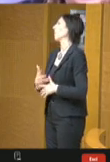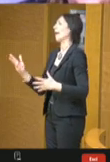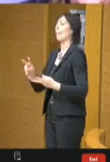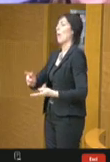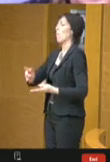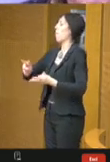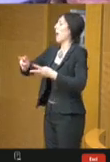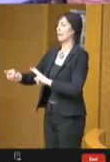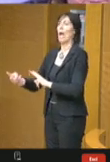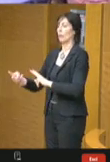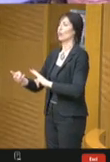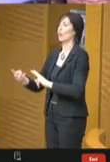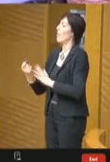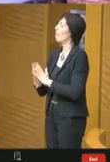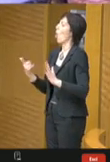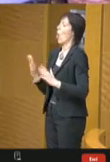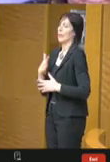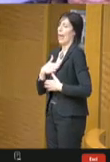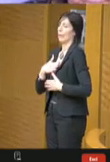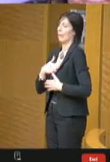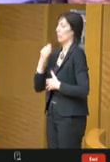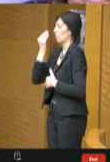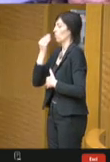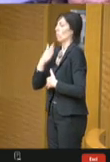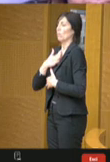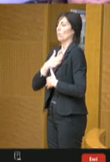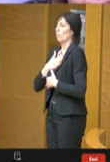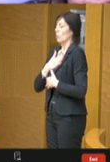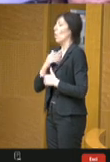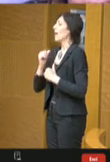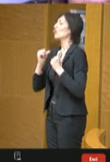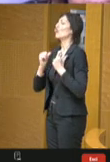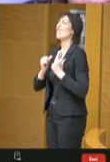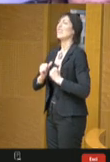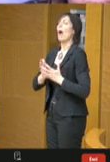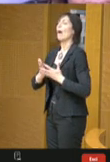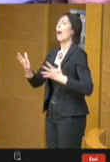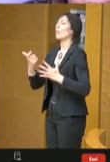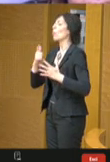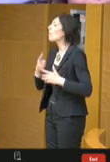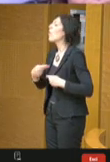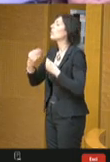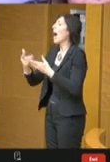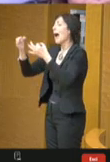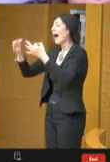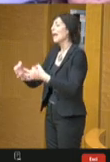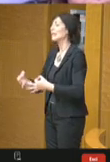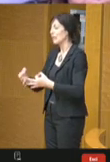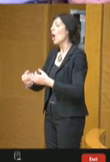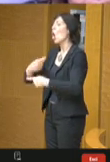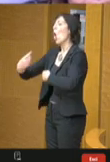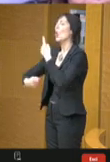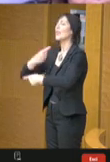passaggio, a mio avviso, di grande civiltà, perché garantisce la continuità didattica e,